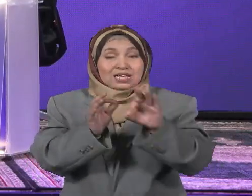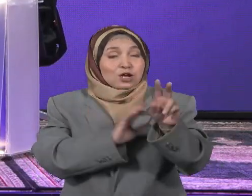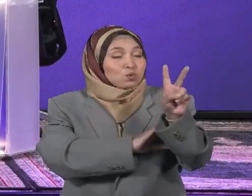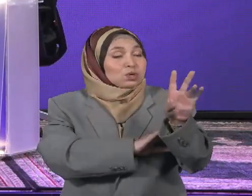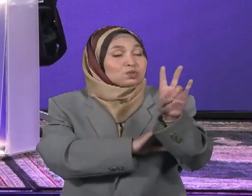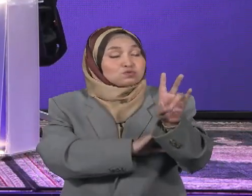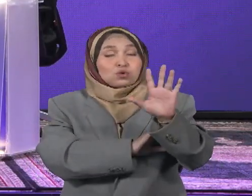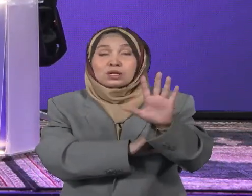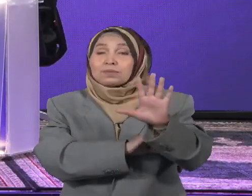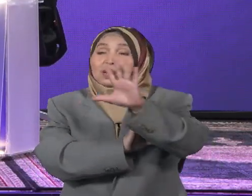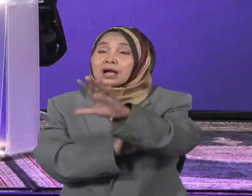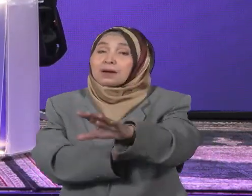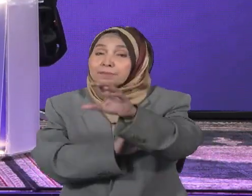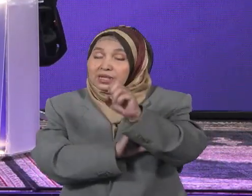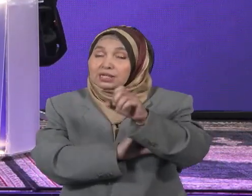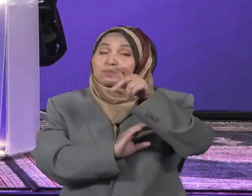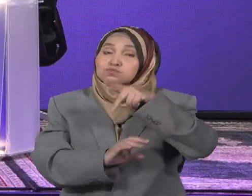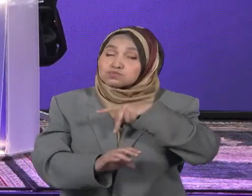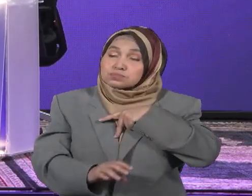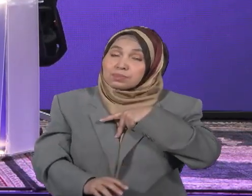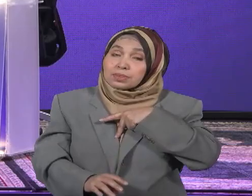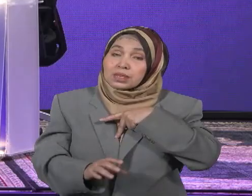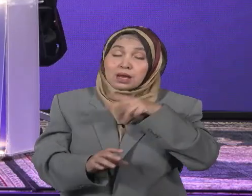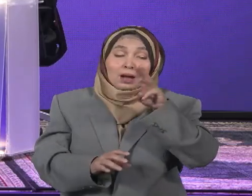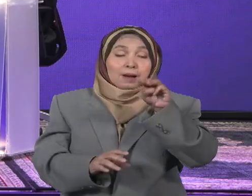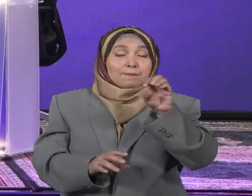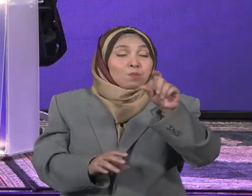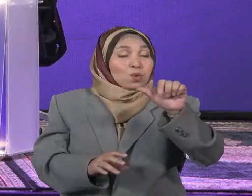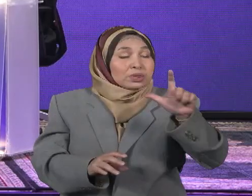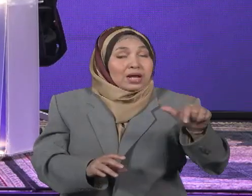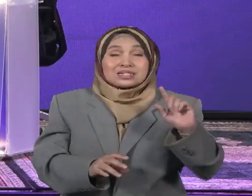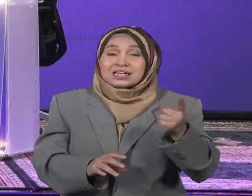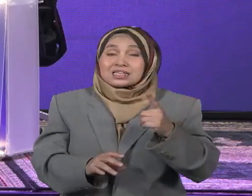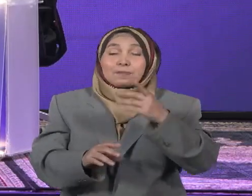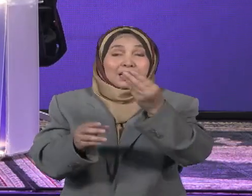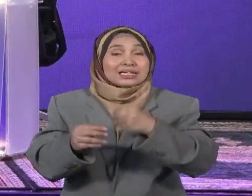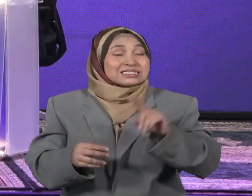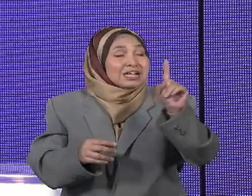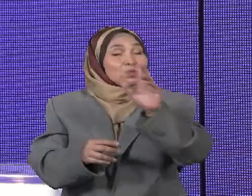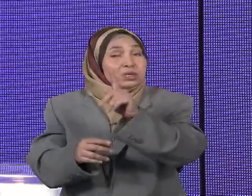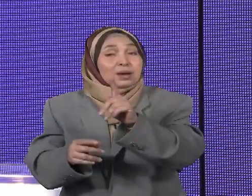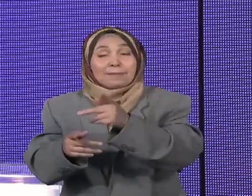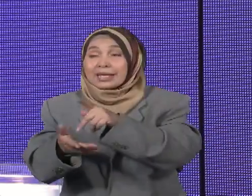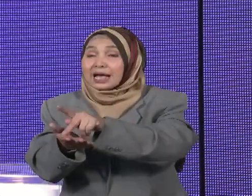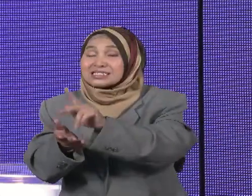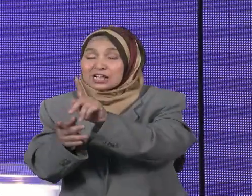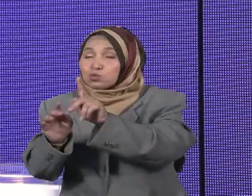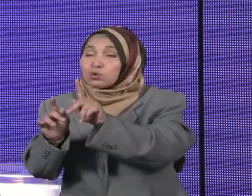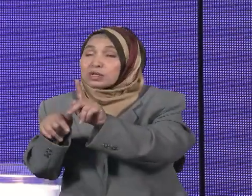itu ambil dia punya apa istilahnya modal saja. Maksudnya, yang dia bagi 1,000 yang kena bayar sepatutnya 1,500